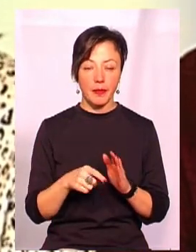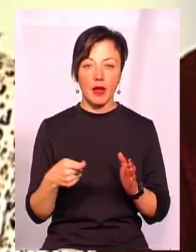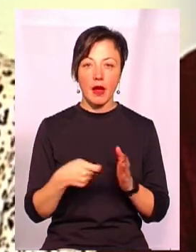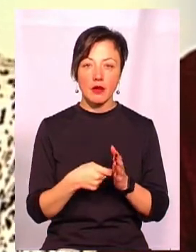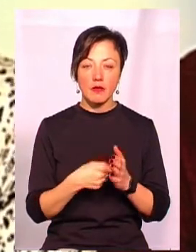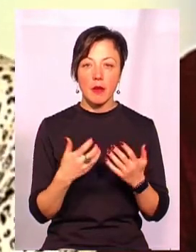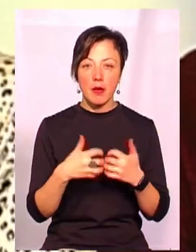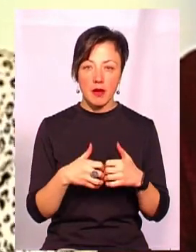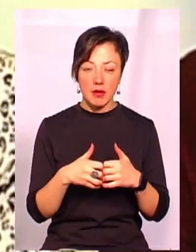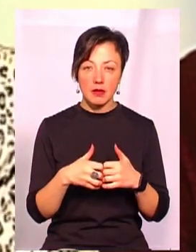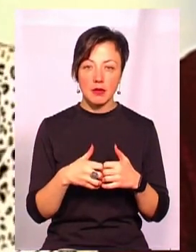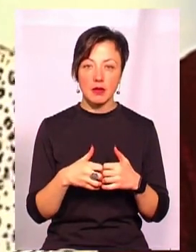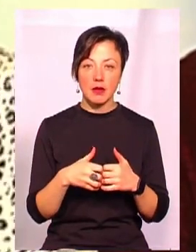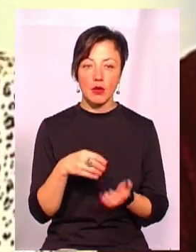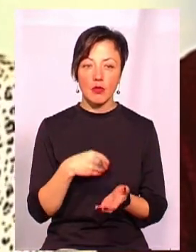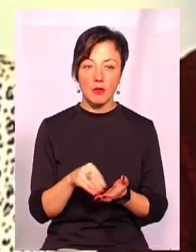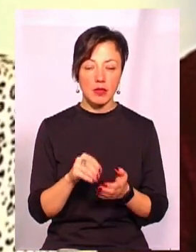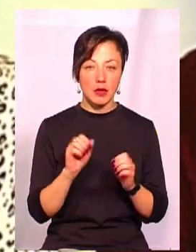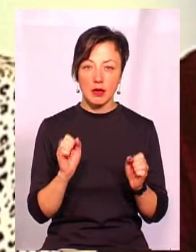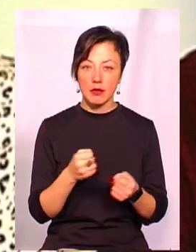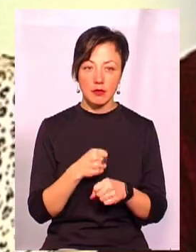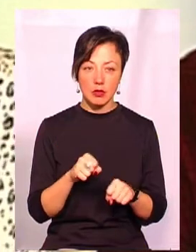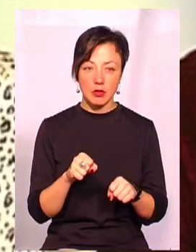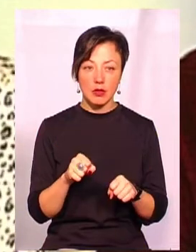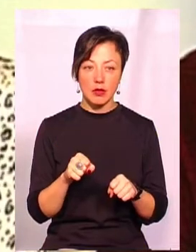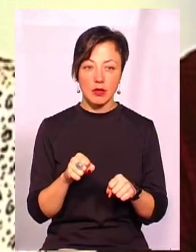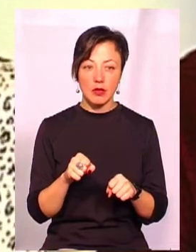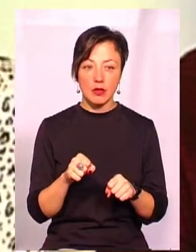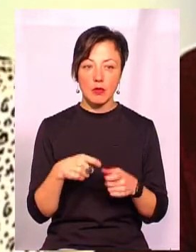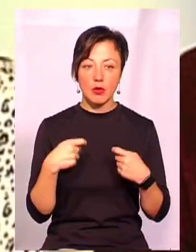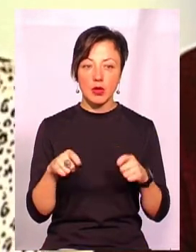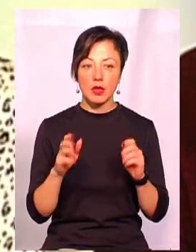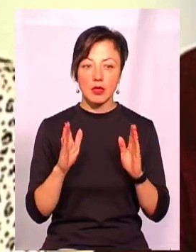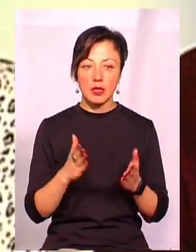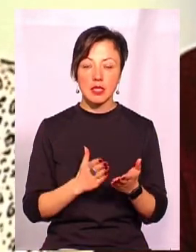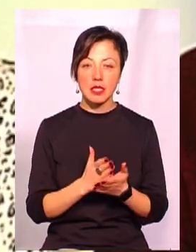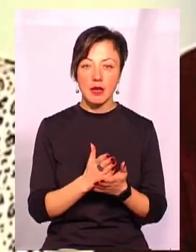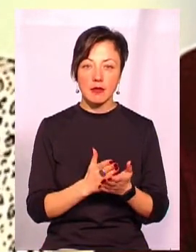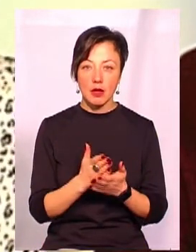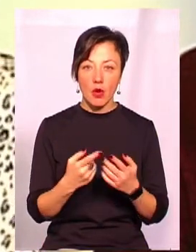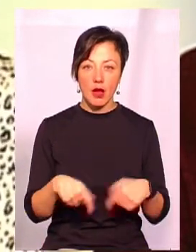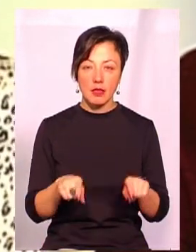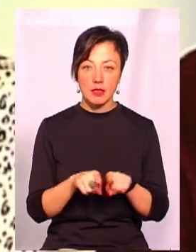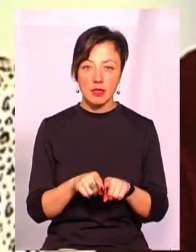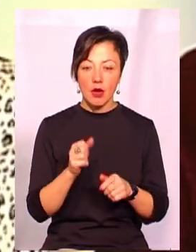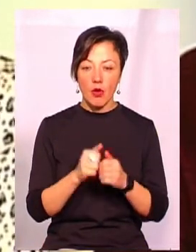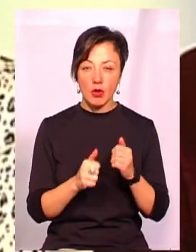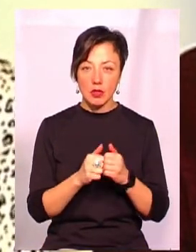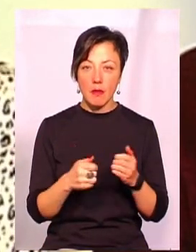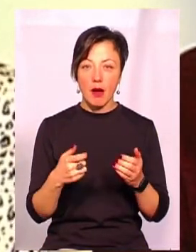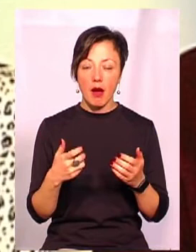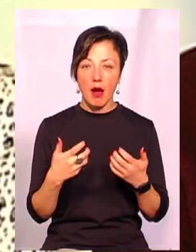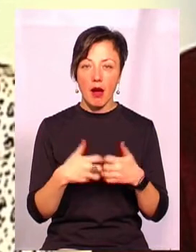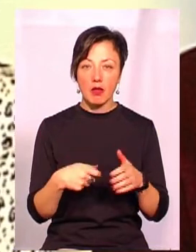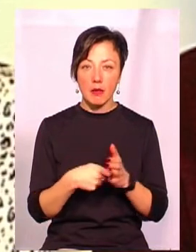Касовий апарат, купити його не можна, його продає тільки сервісна організація. І за кожним касовим апаратом вона